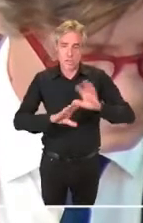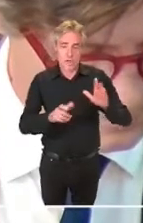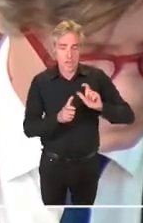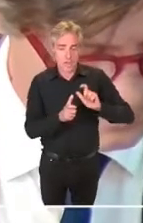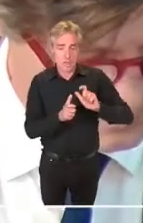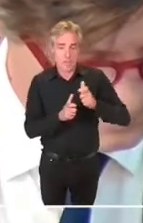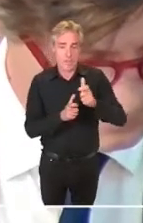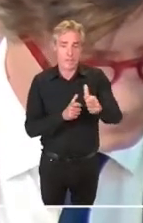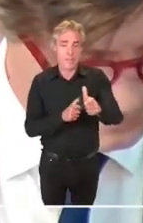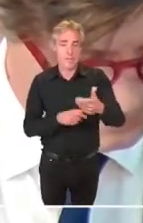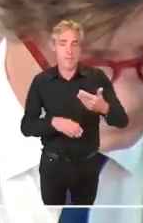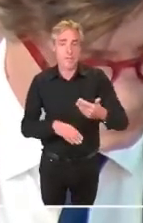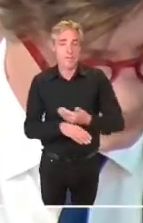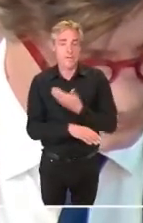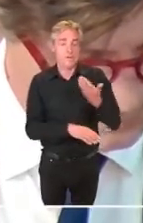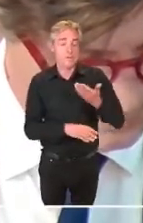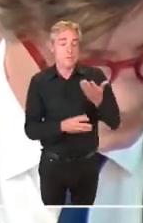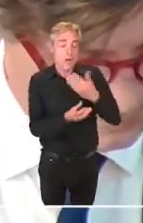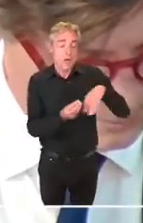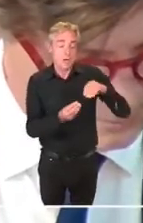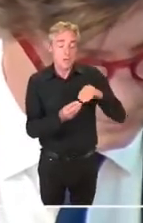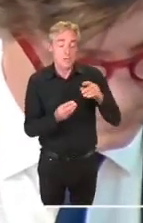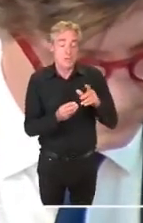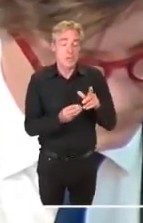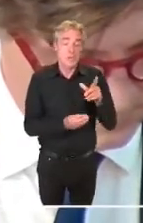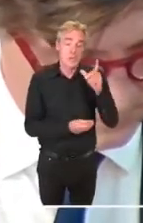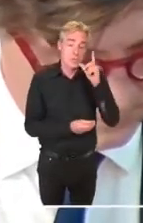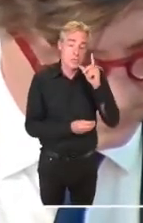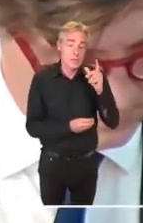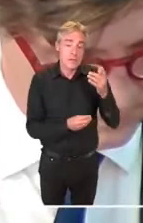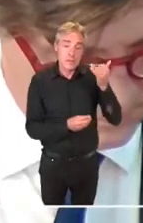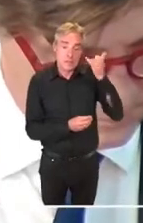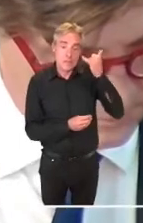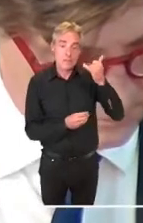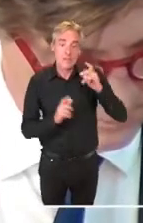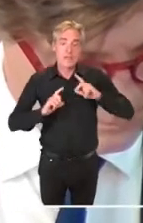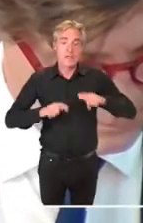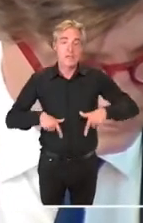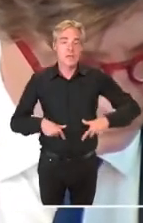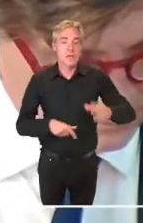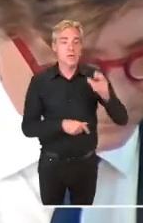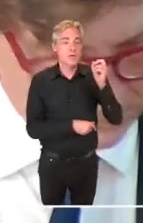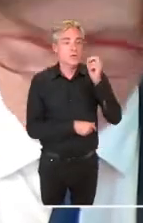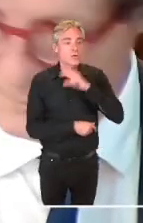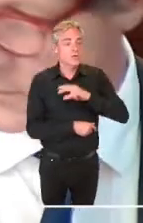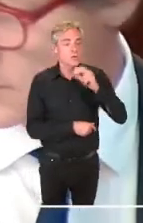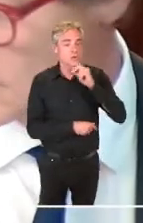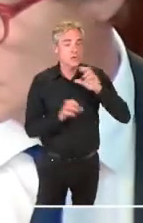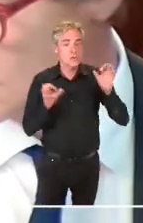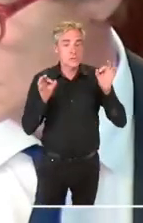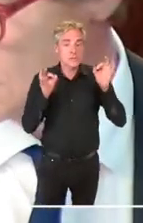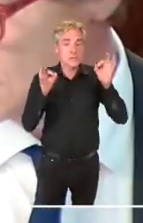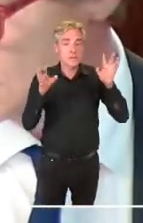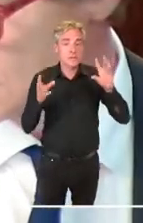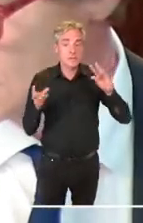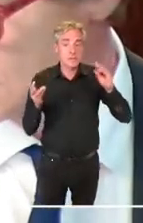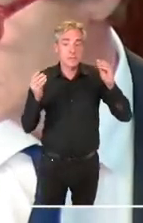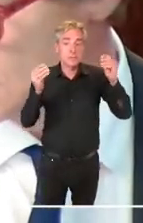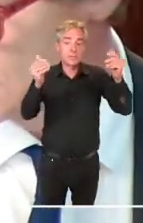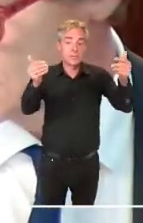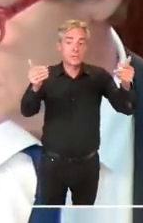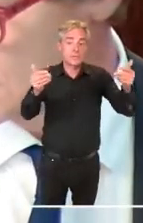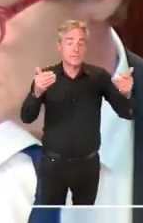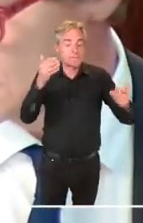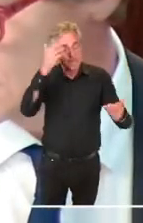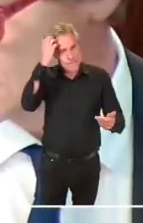passer. Je précise juste à Monsieur Guillemin que l'idée de l'école de l'urgence climatique, elle était